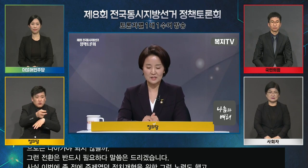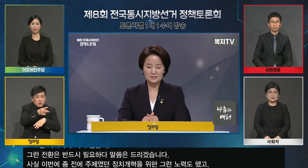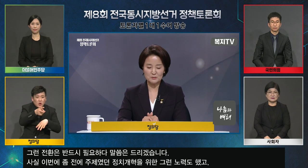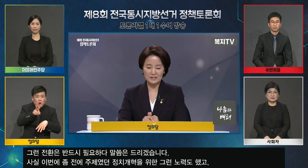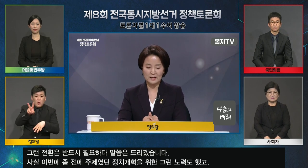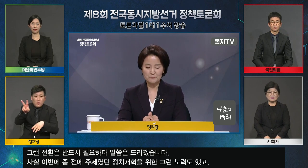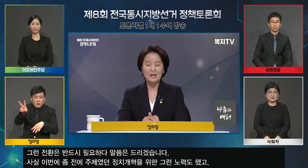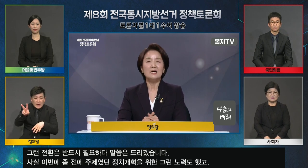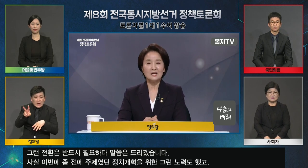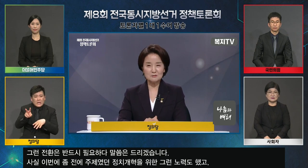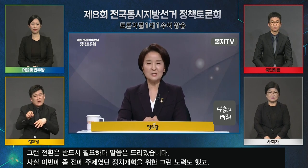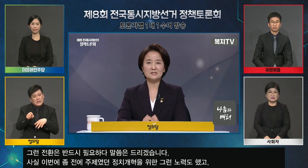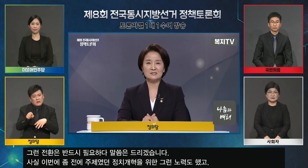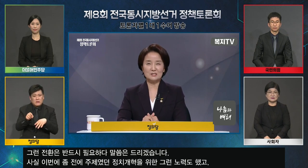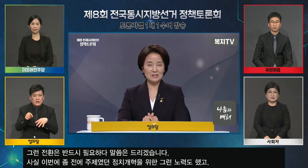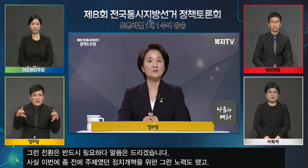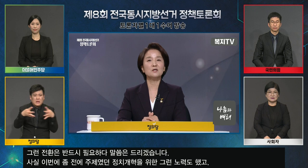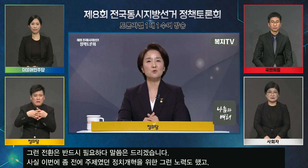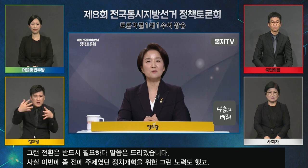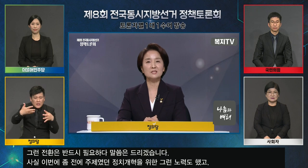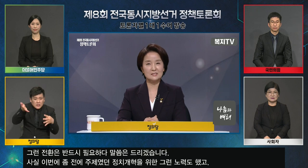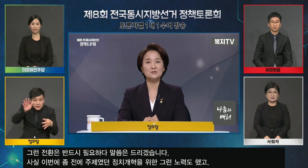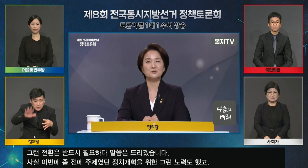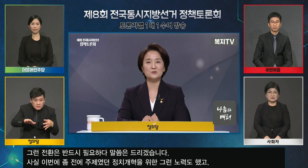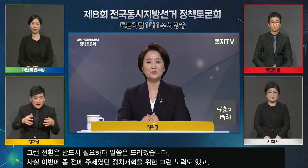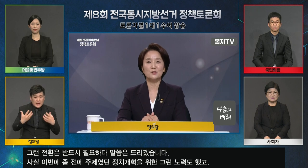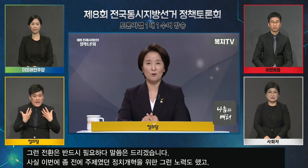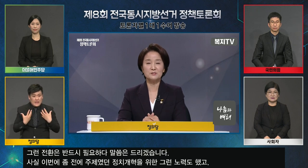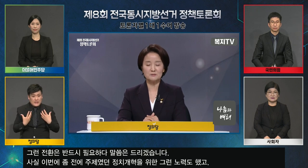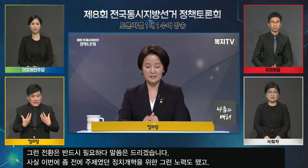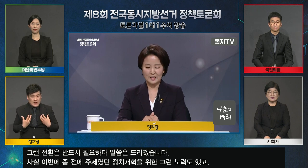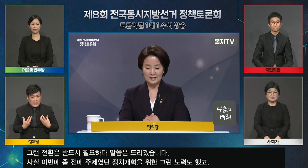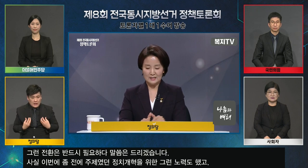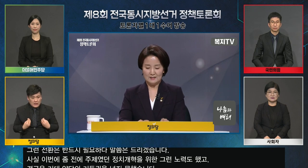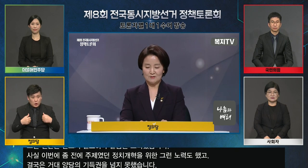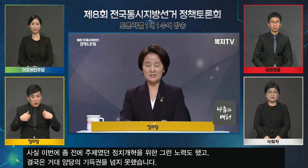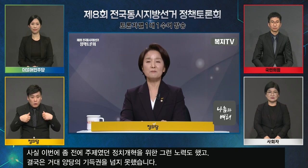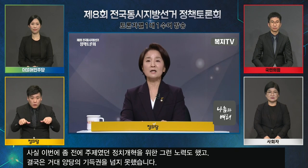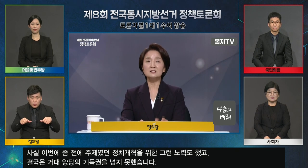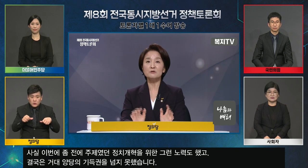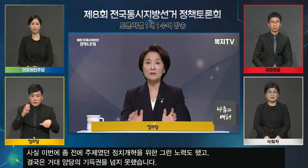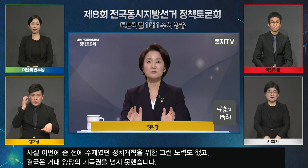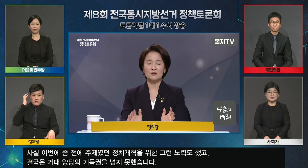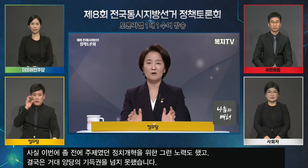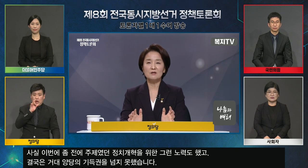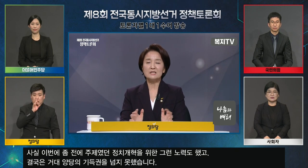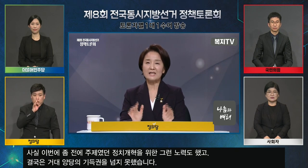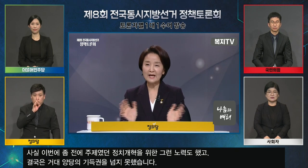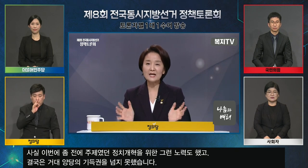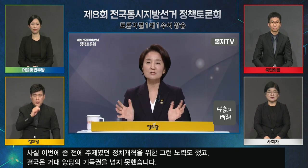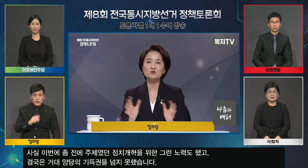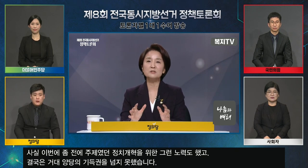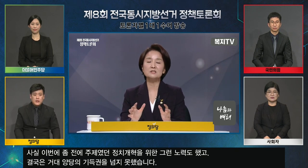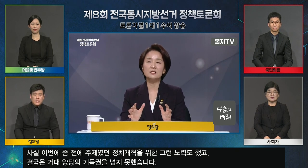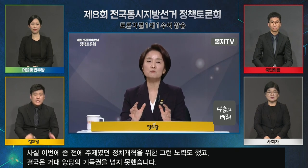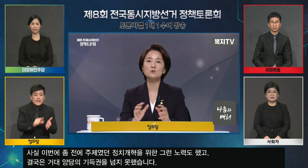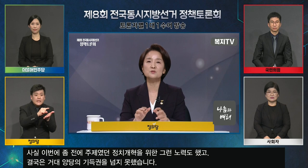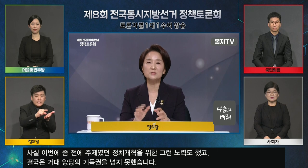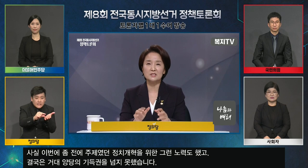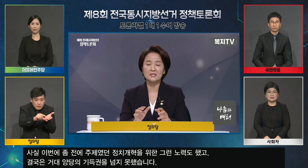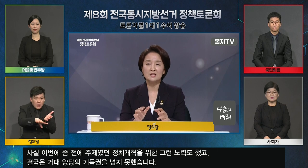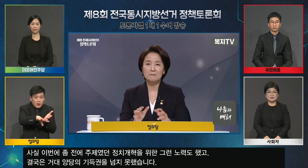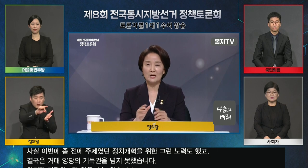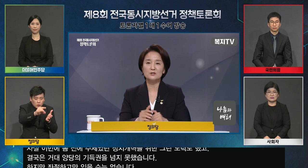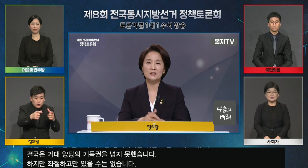넘지 못했습니다. 하지만 좌절하고만 있을 수는 없습니다. 지방의회부터 다양한 주민들의